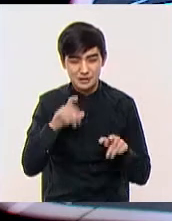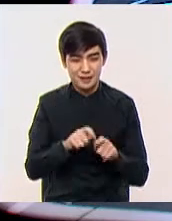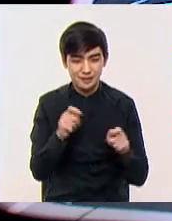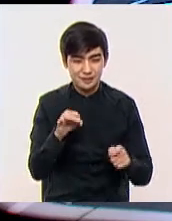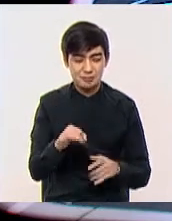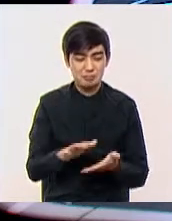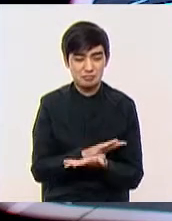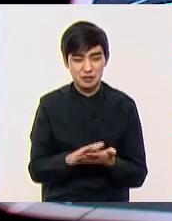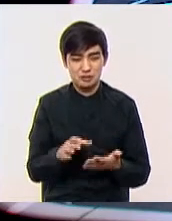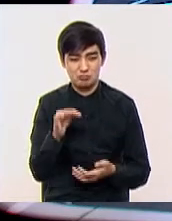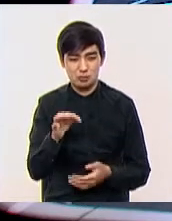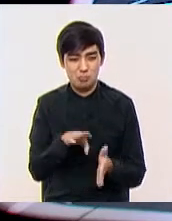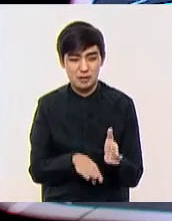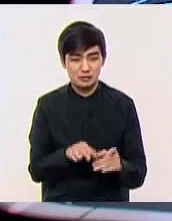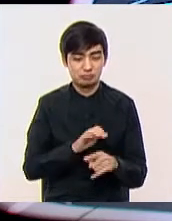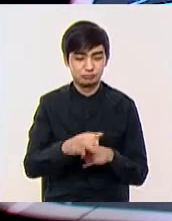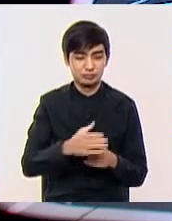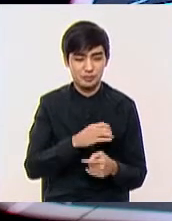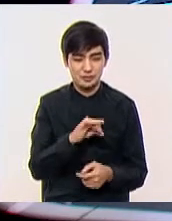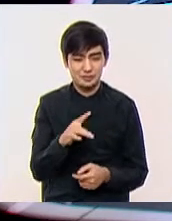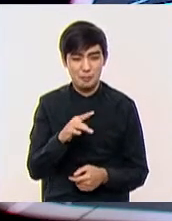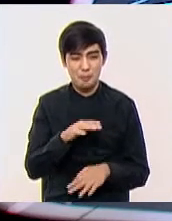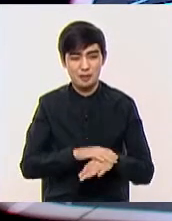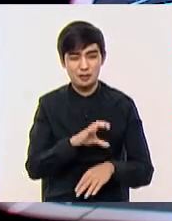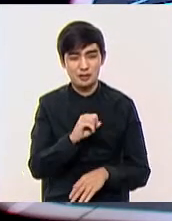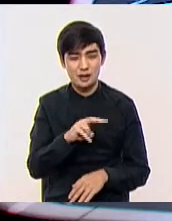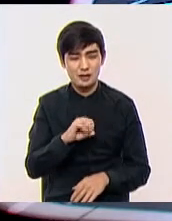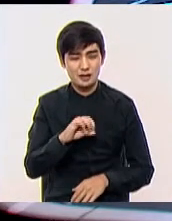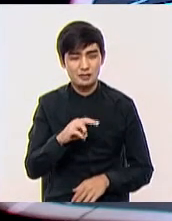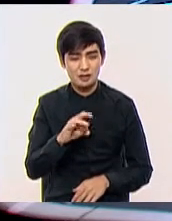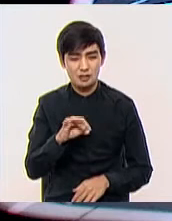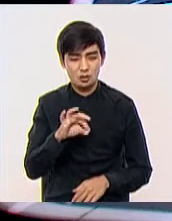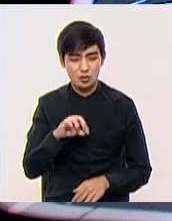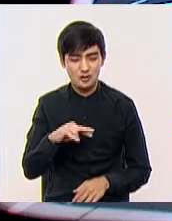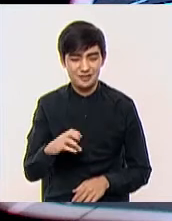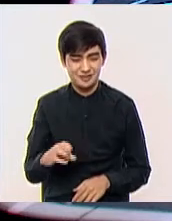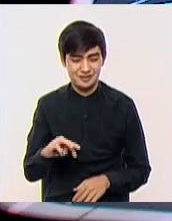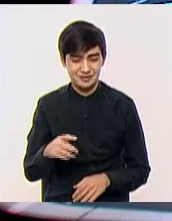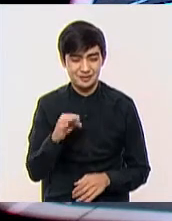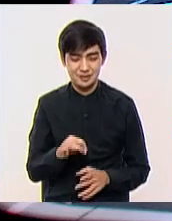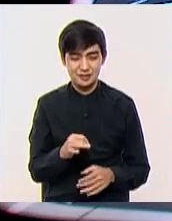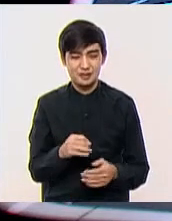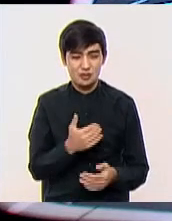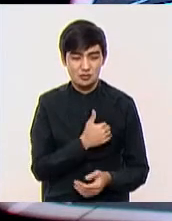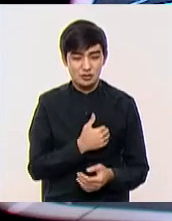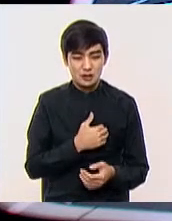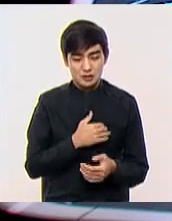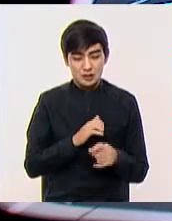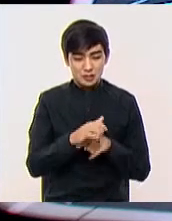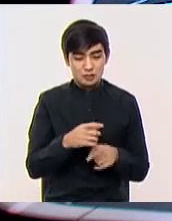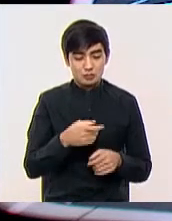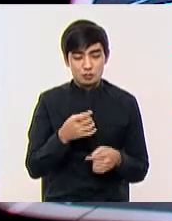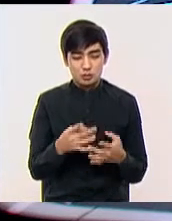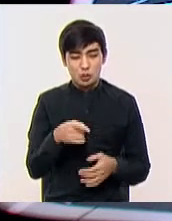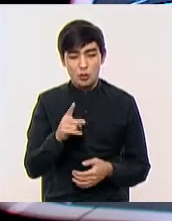бесплатные переводы из банка солидарность без комиссий для совершения операции необходимо указать только номер